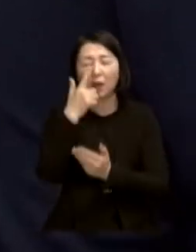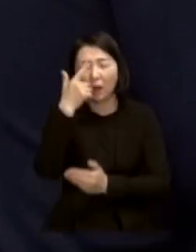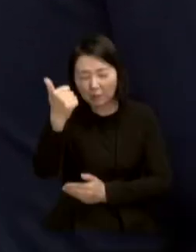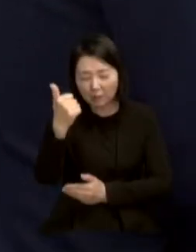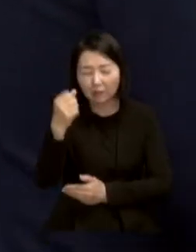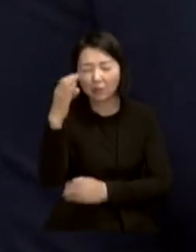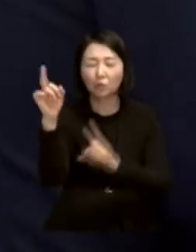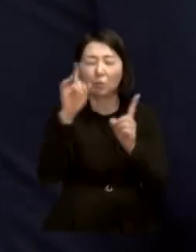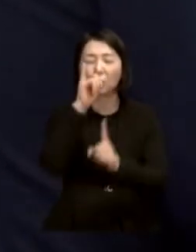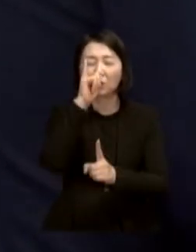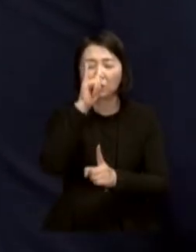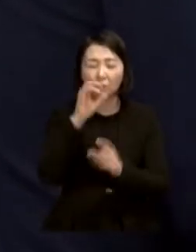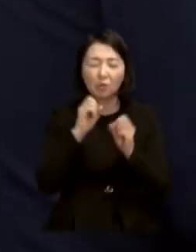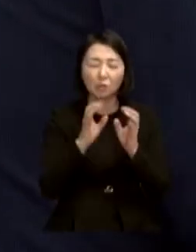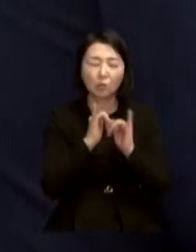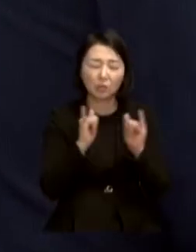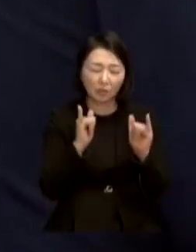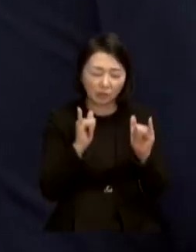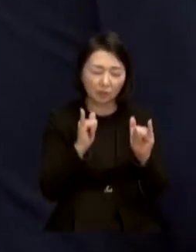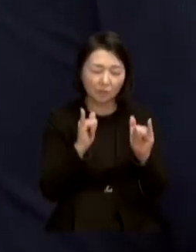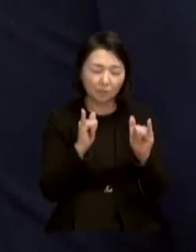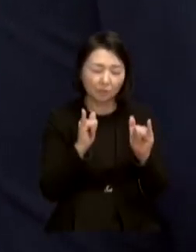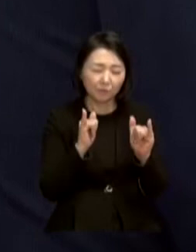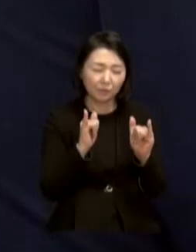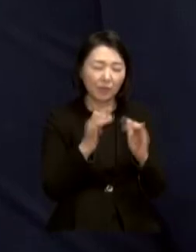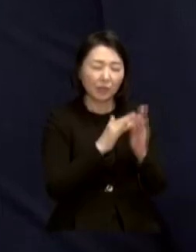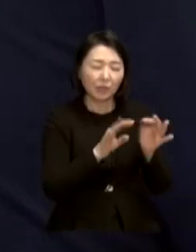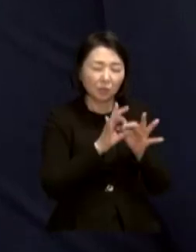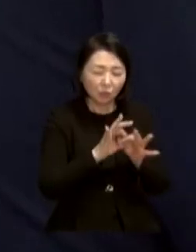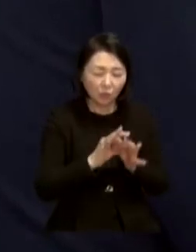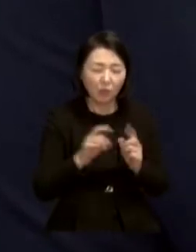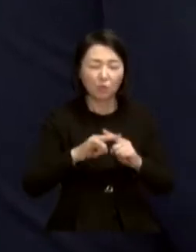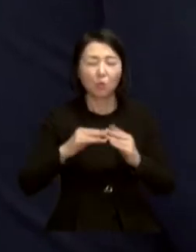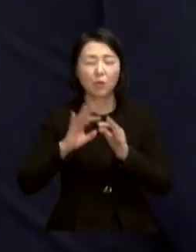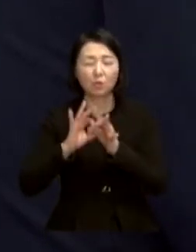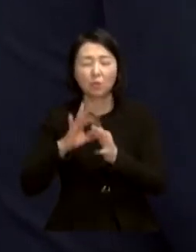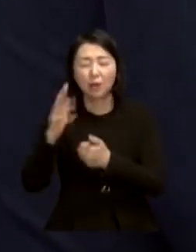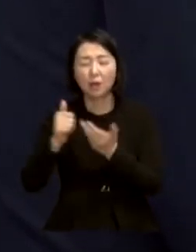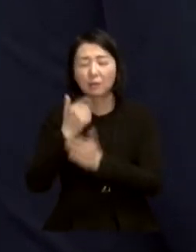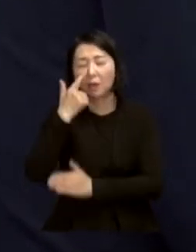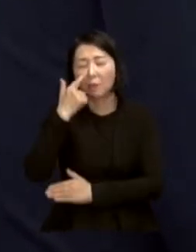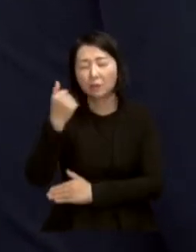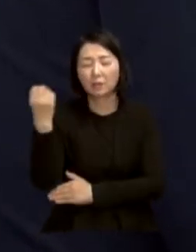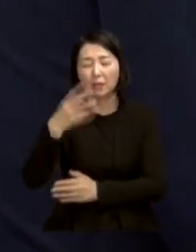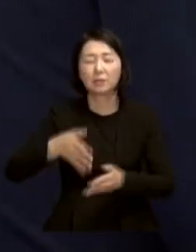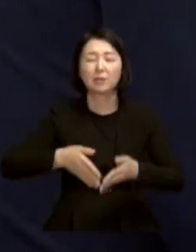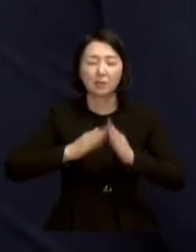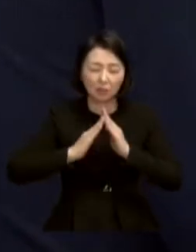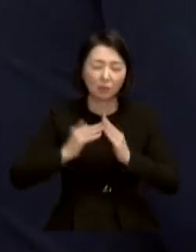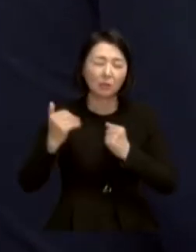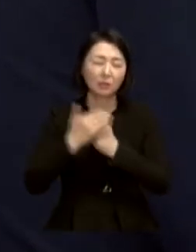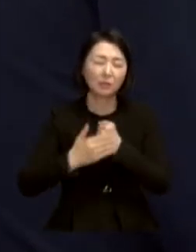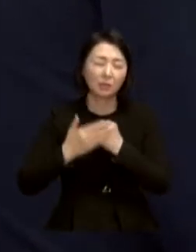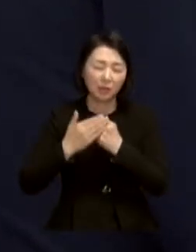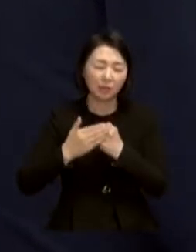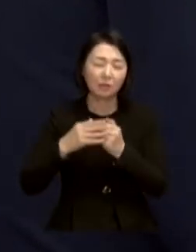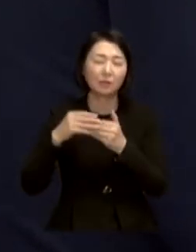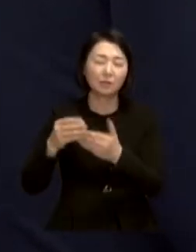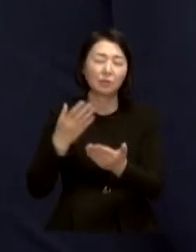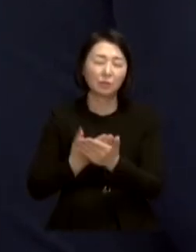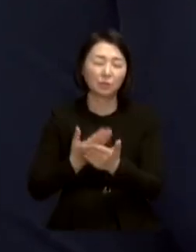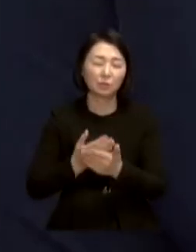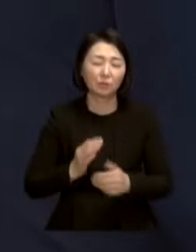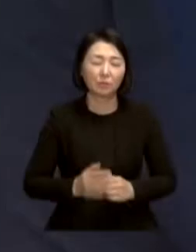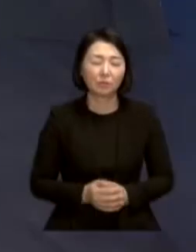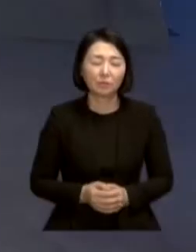통해 교회를 통해 하나님 아버지께서 정말로 다시 세워지는 은혜를 하나님 인도하여 주시옵소서. 아버지 하나님, 무너진